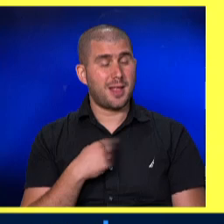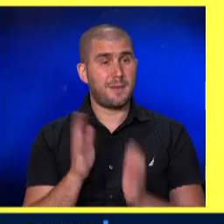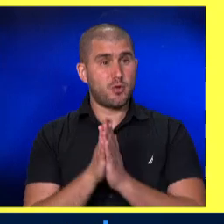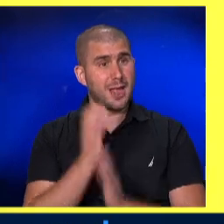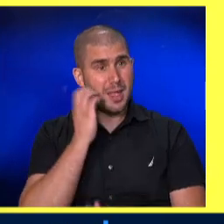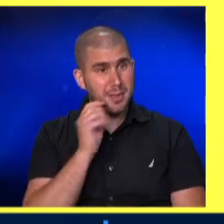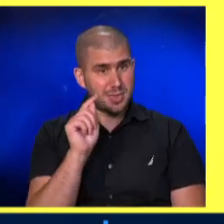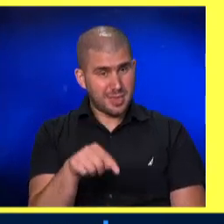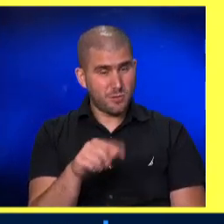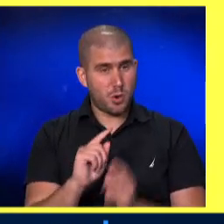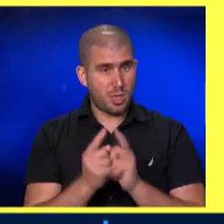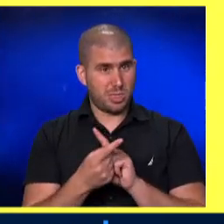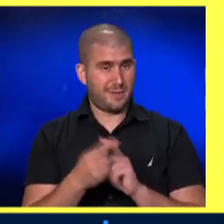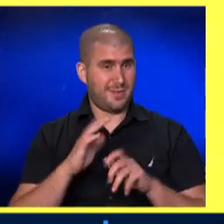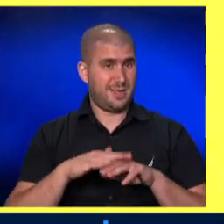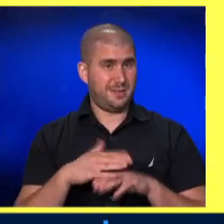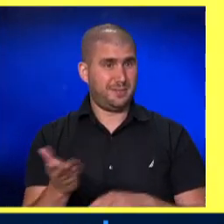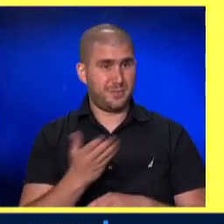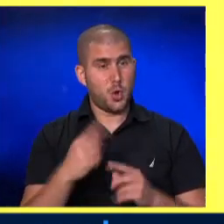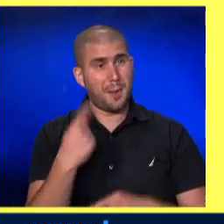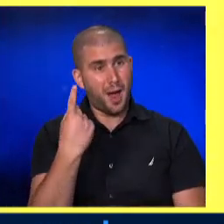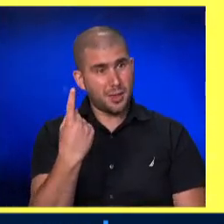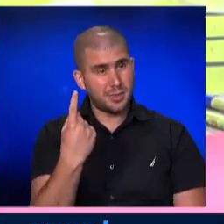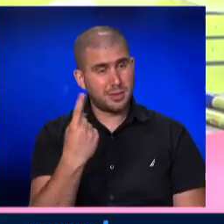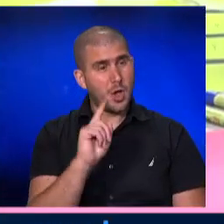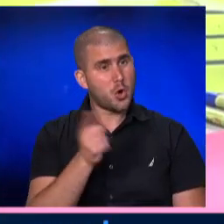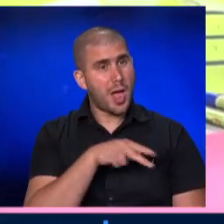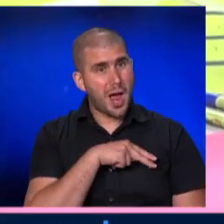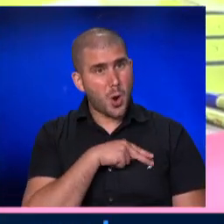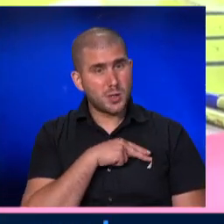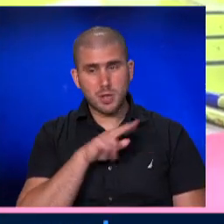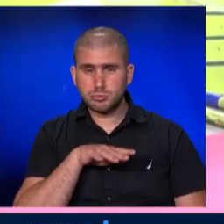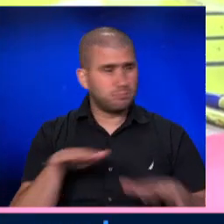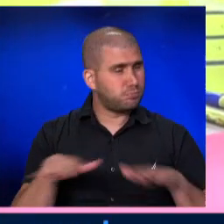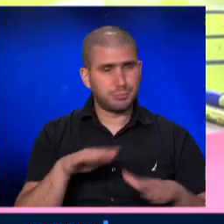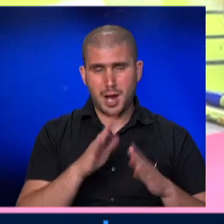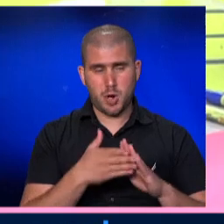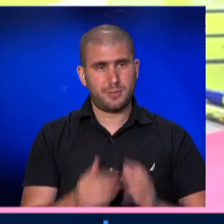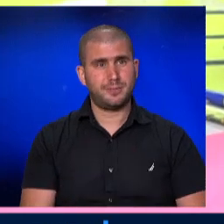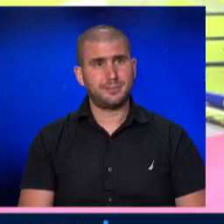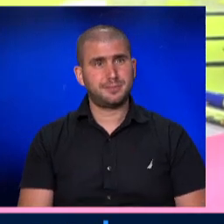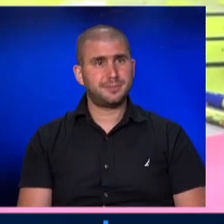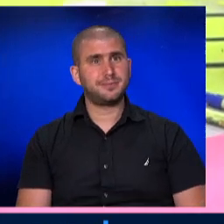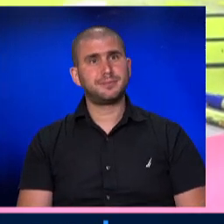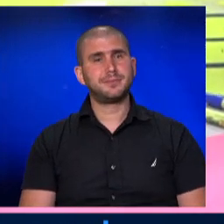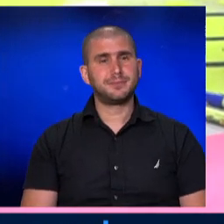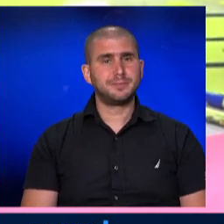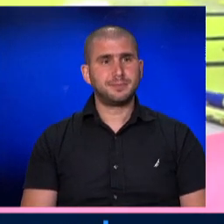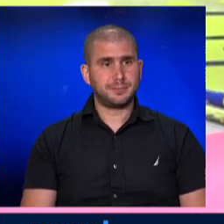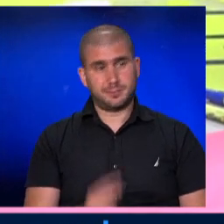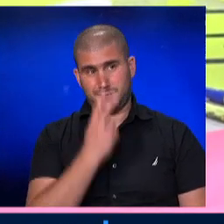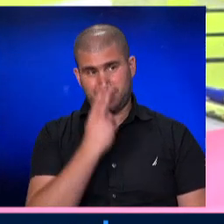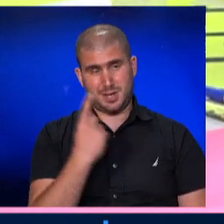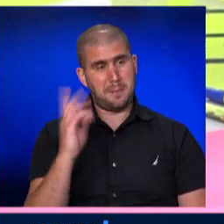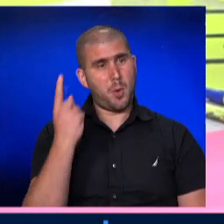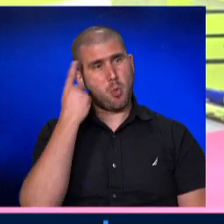לליברמן לבוא ולמלא מקום, יום, אחד, על כל האחריות שיש כאן, ולראות